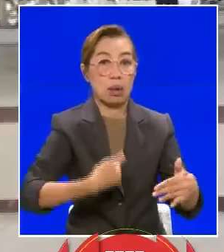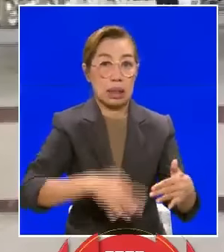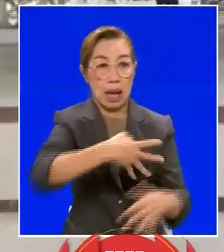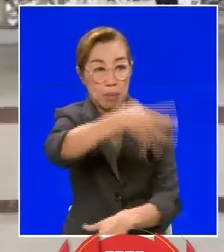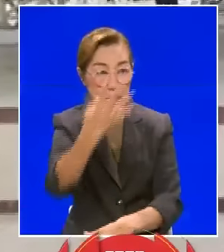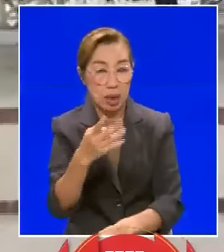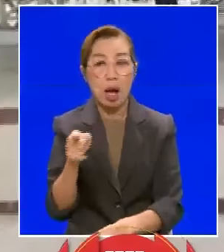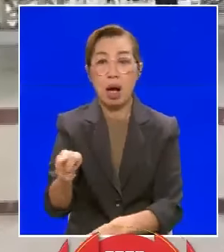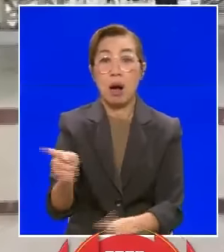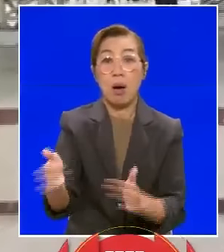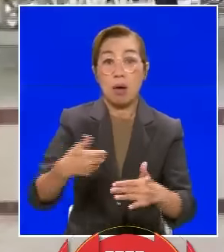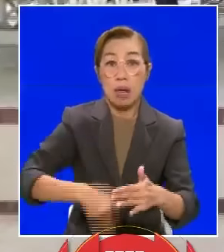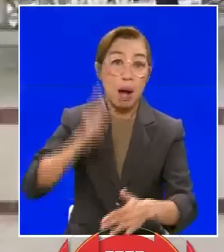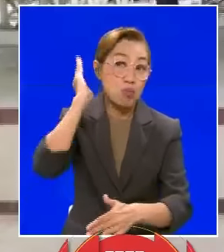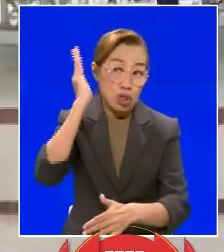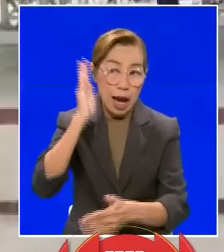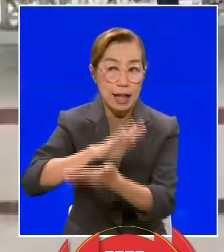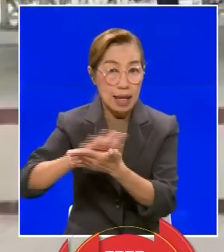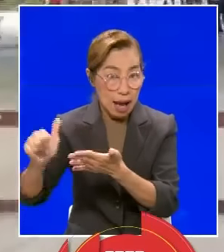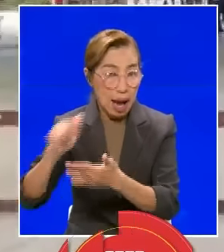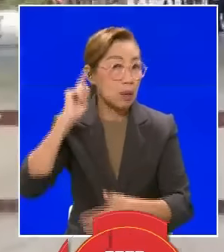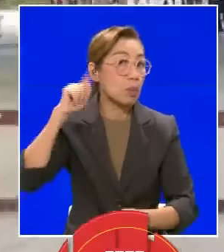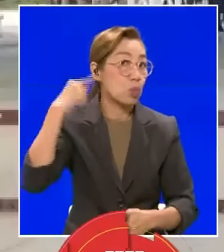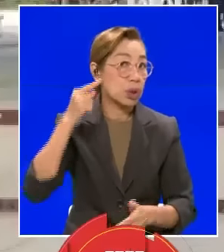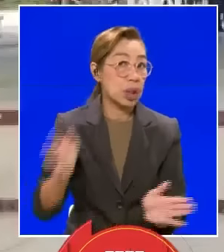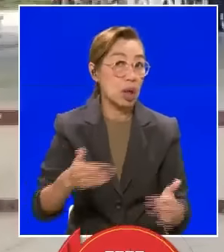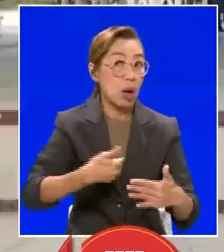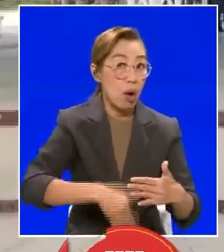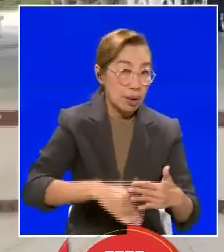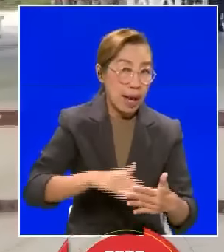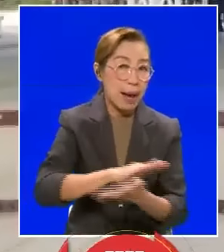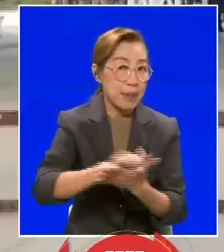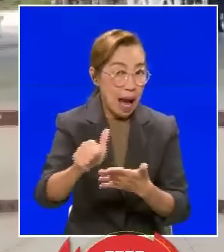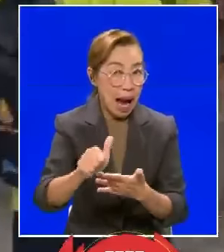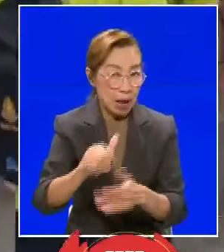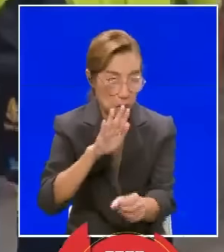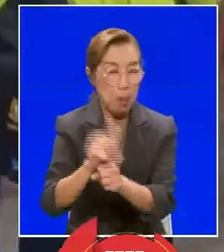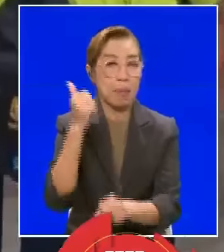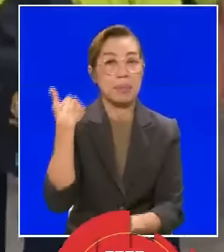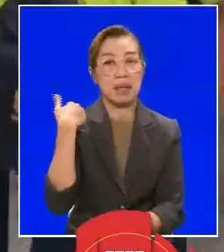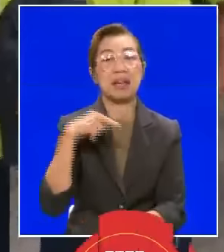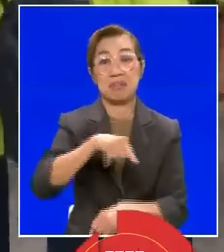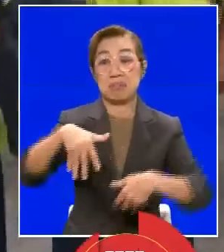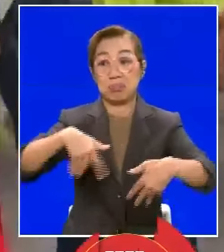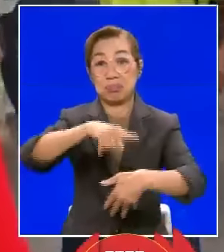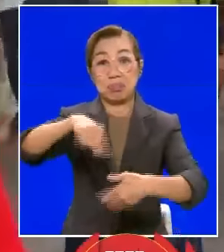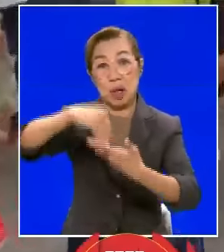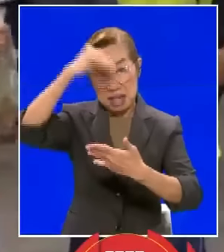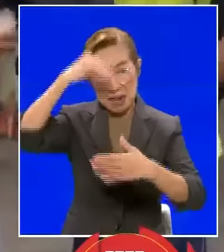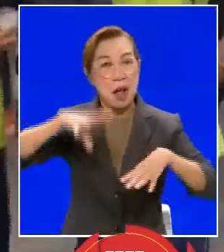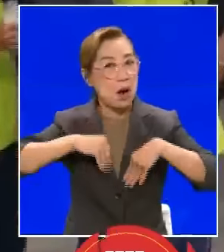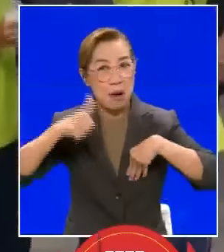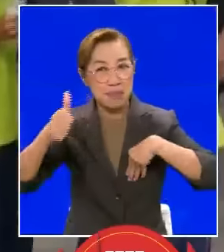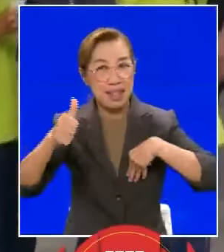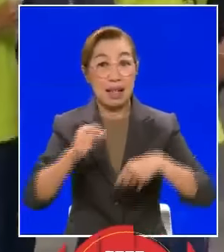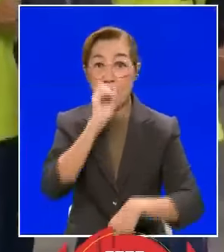าดห้องน้ำหญิงที่สะอาดและเพียงพอ ก็ได้รับการตอบรับเป็นอย่างดีเลยนะคะก็นักเรียนก็โอ้โหบอก